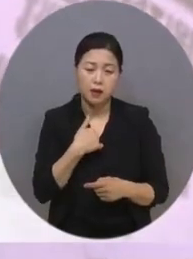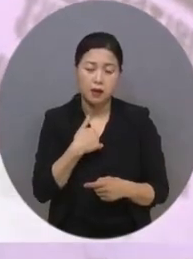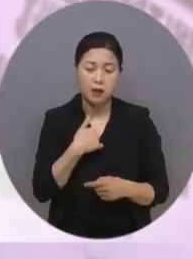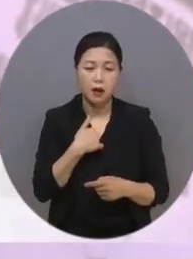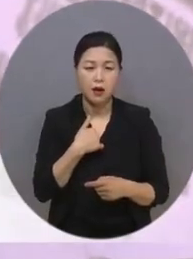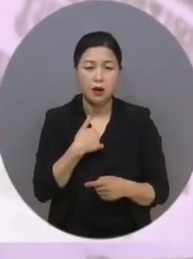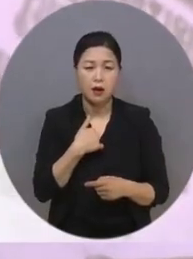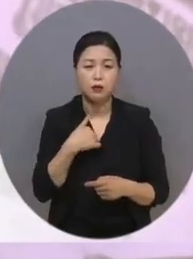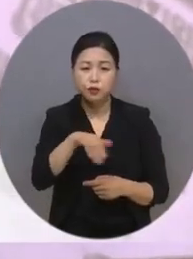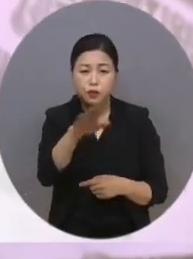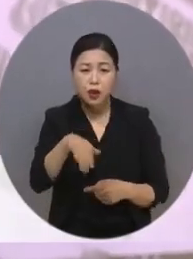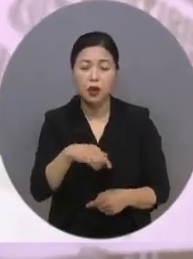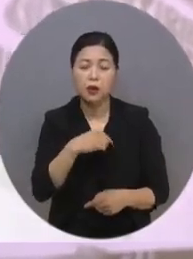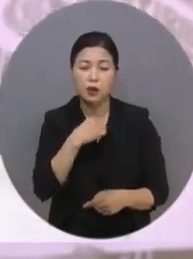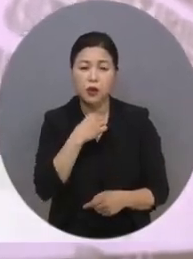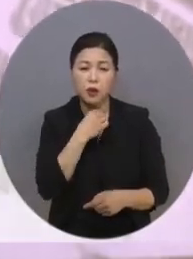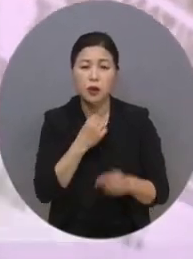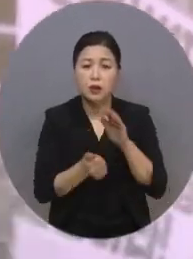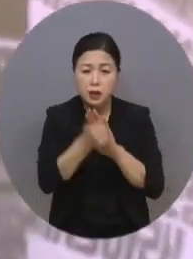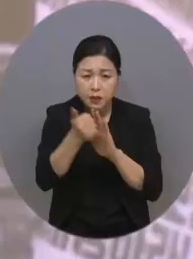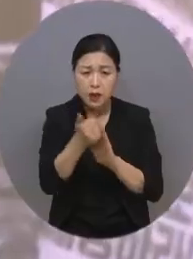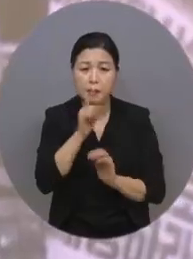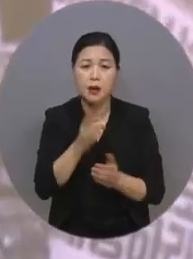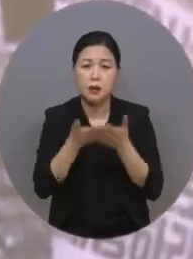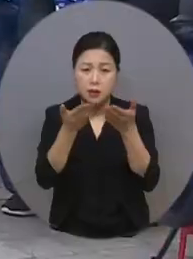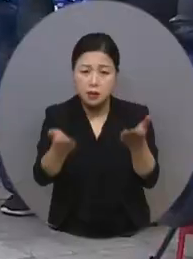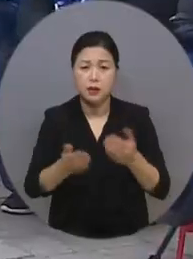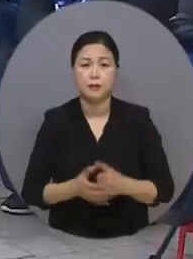우리의 소원이라는 말을 드리며